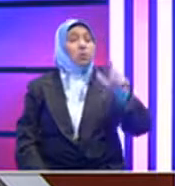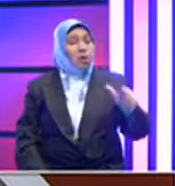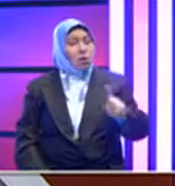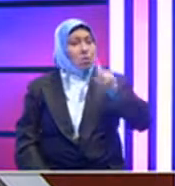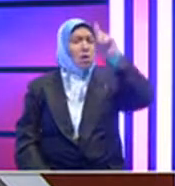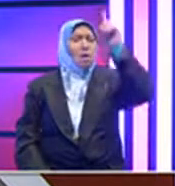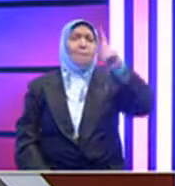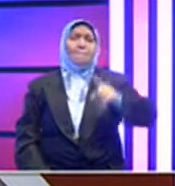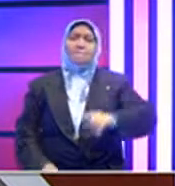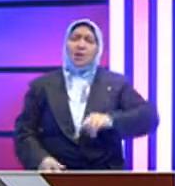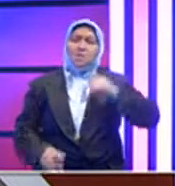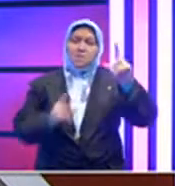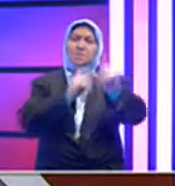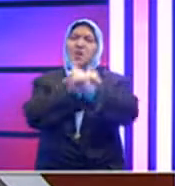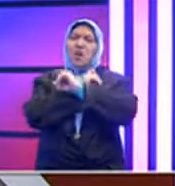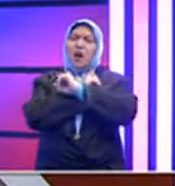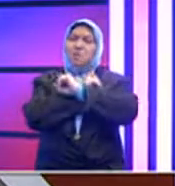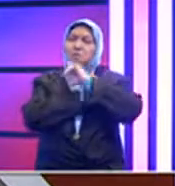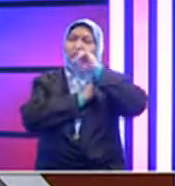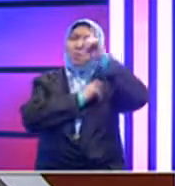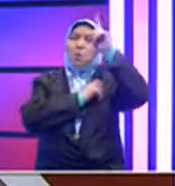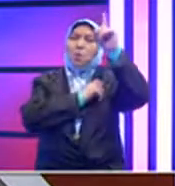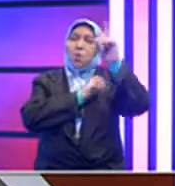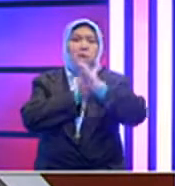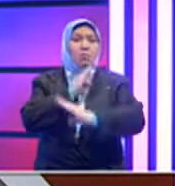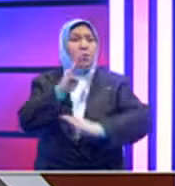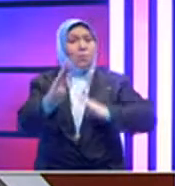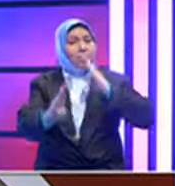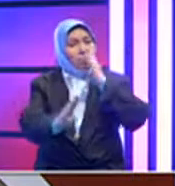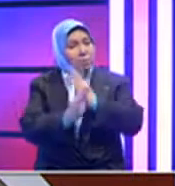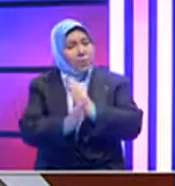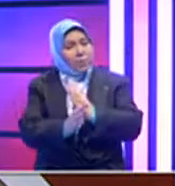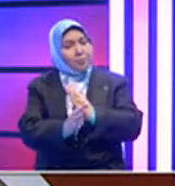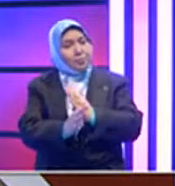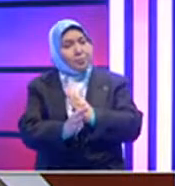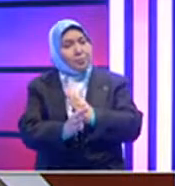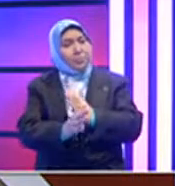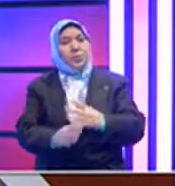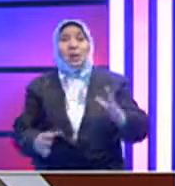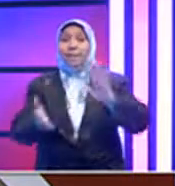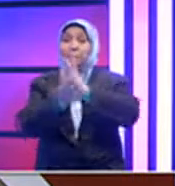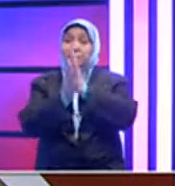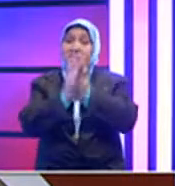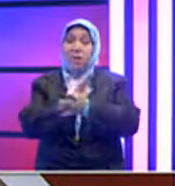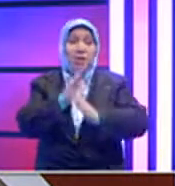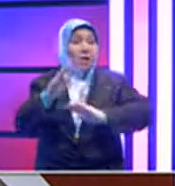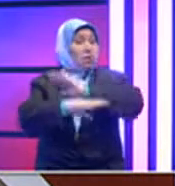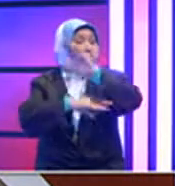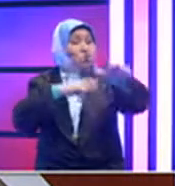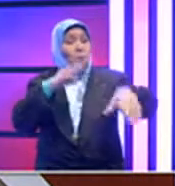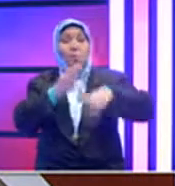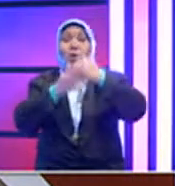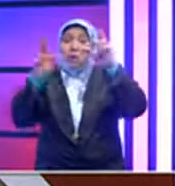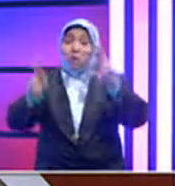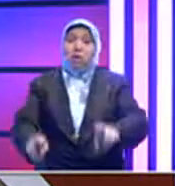Firaun ini sombong feat Ade di bumi wajah ada ahlash main yaitu dia menjadikan semua rakyatnya